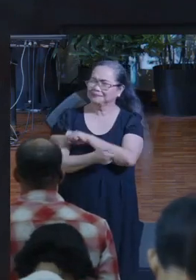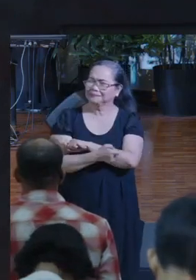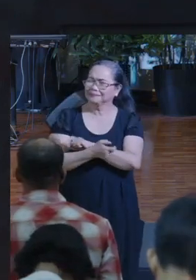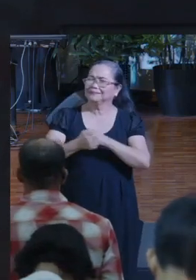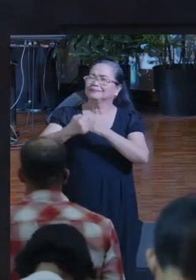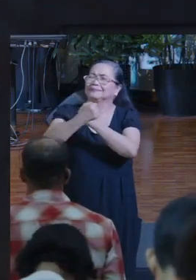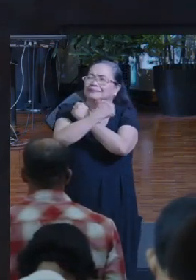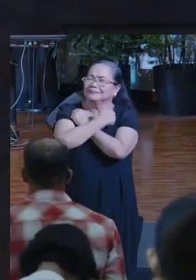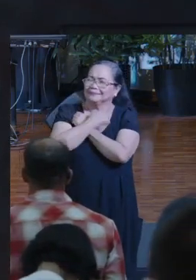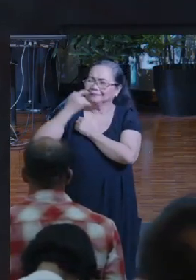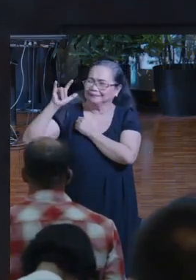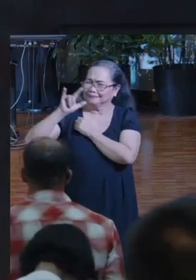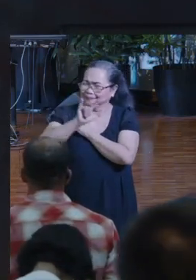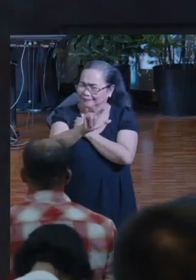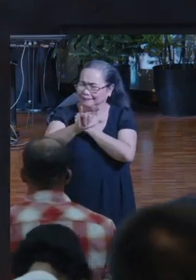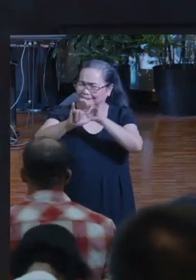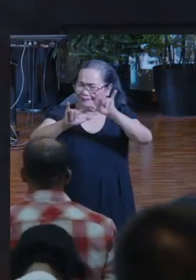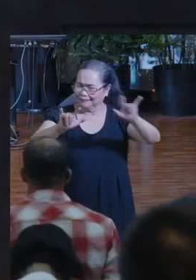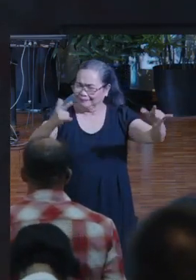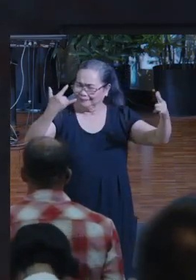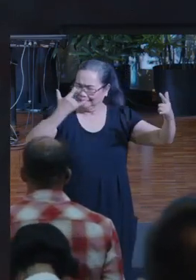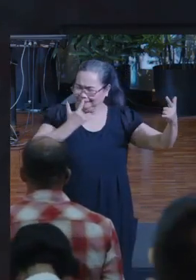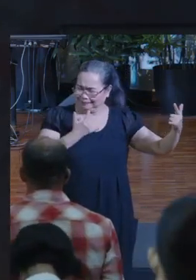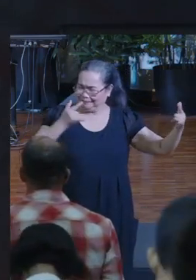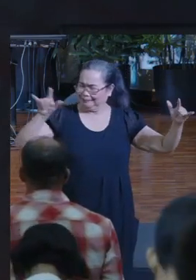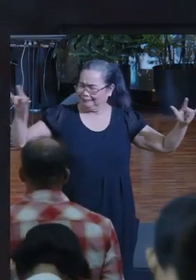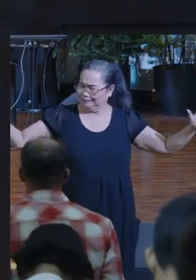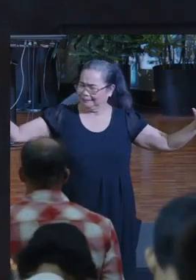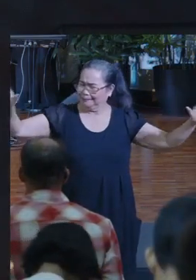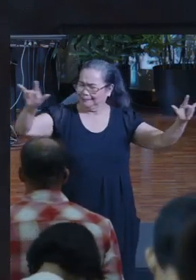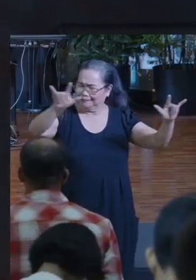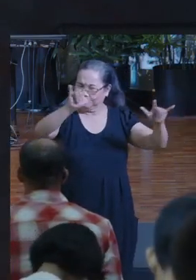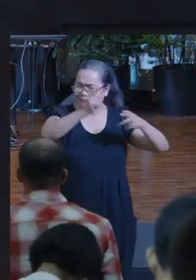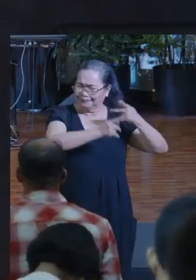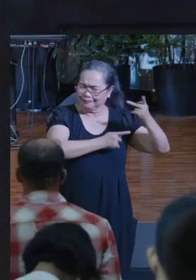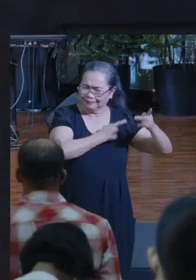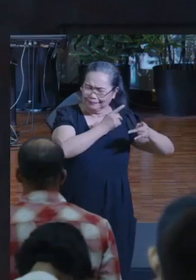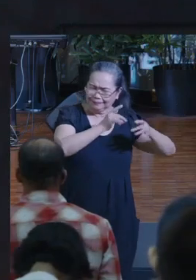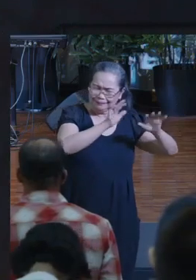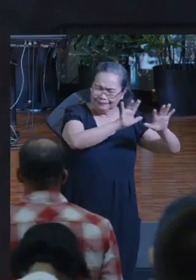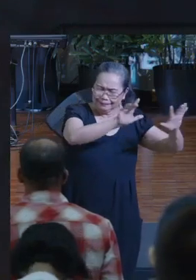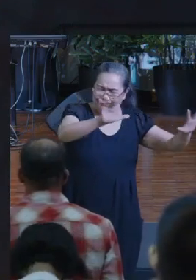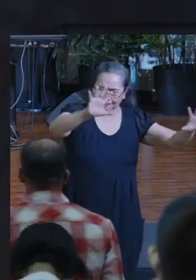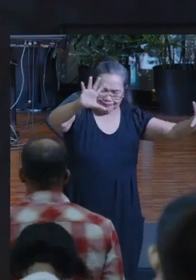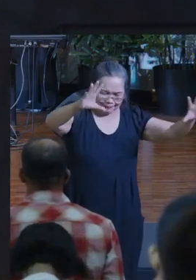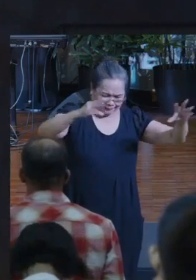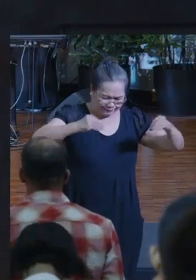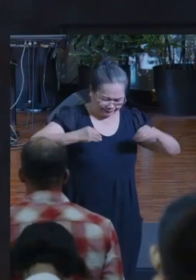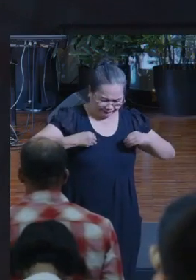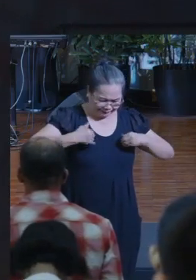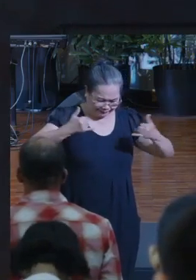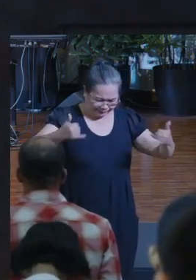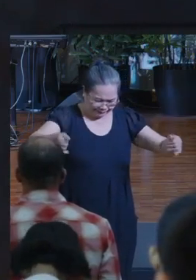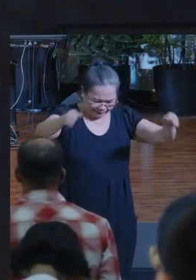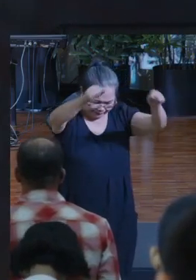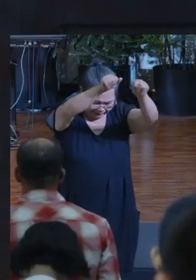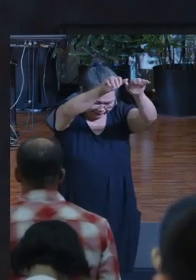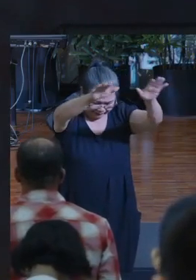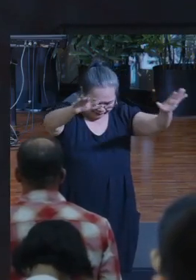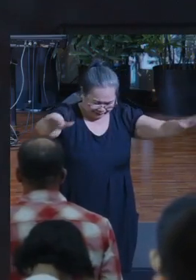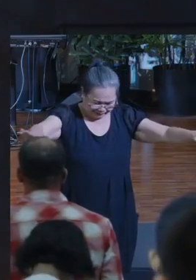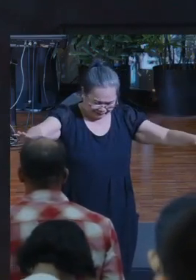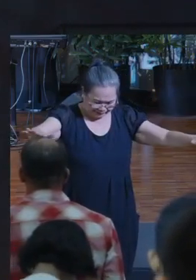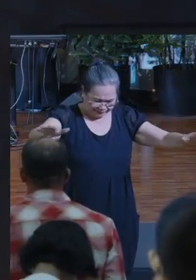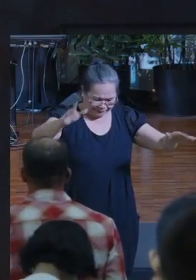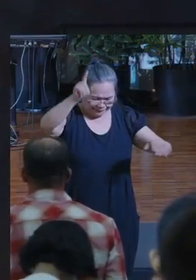pag-ibig, walang katapusang kagandahang loob. At ngayon tanggapin nyo ang basbas at pagpapala